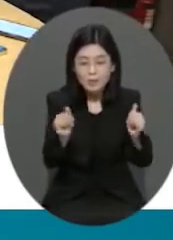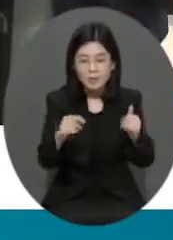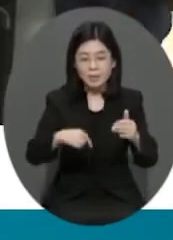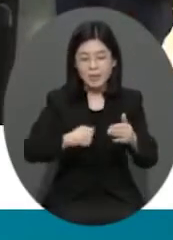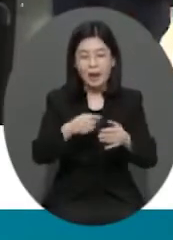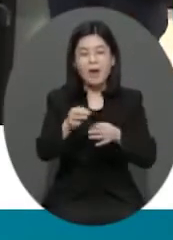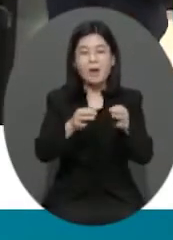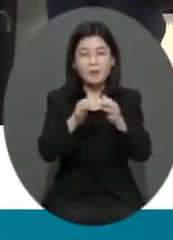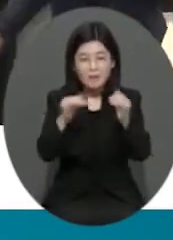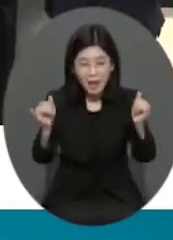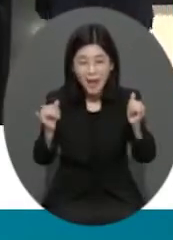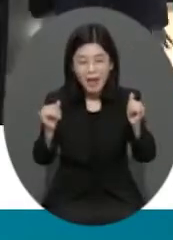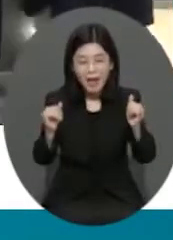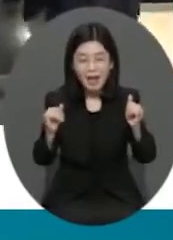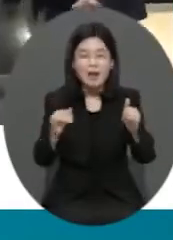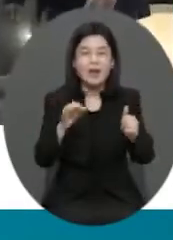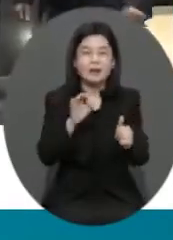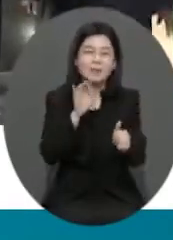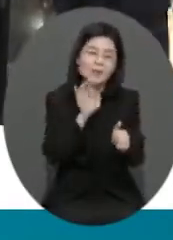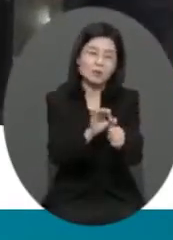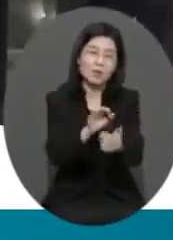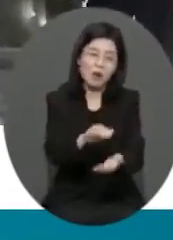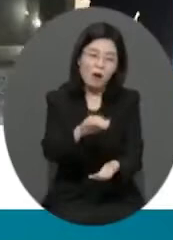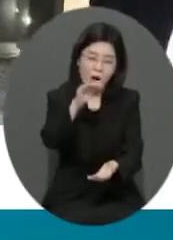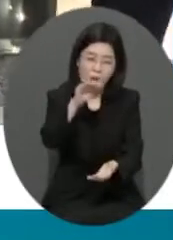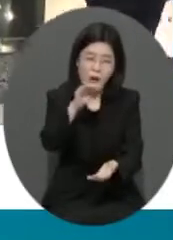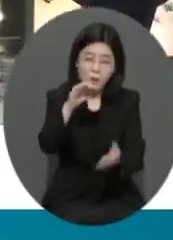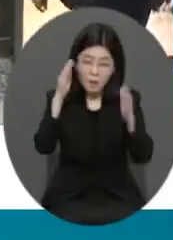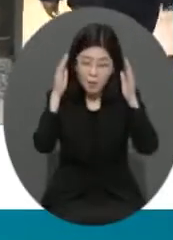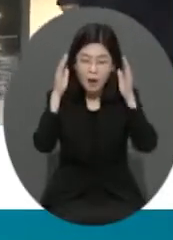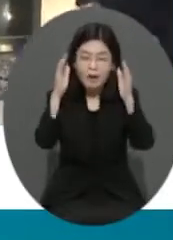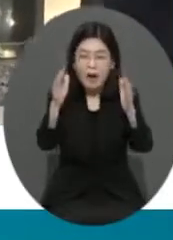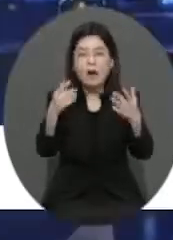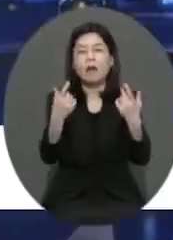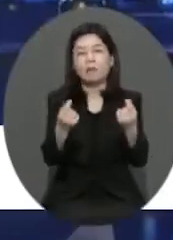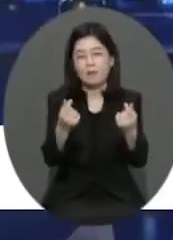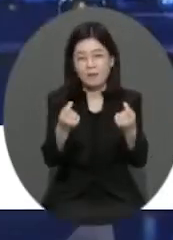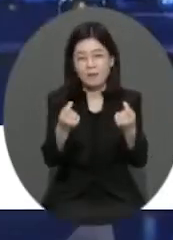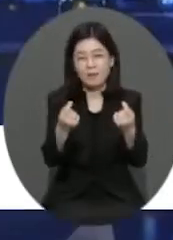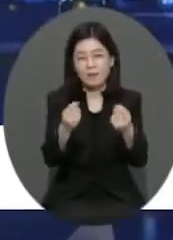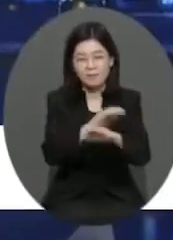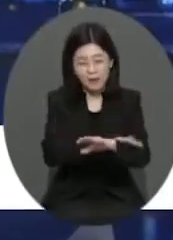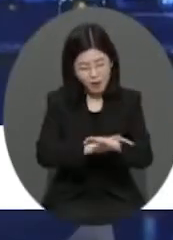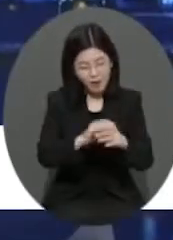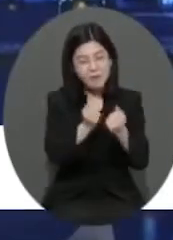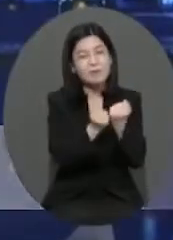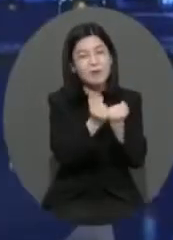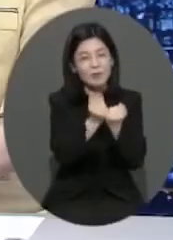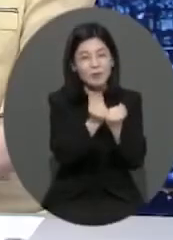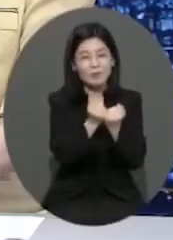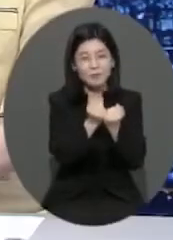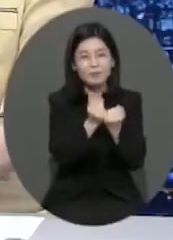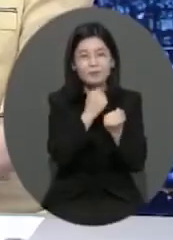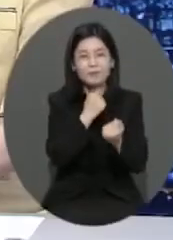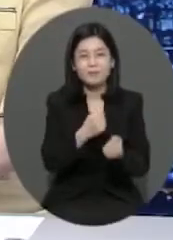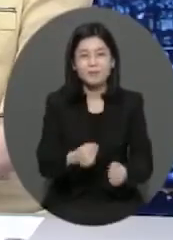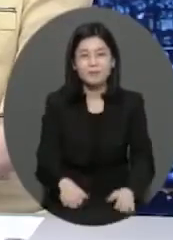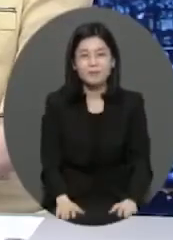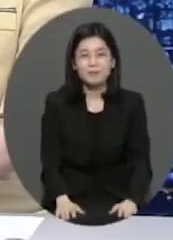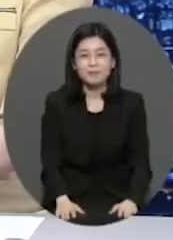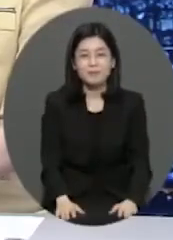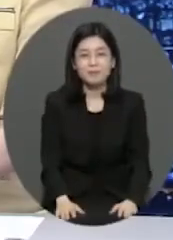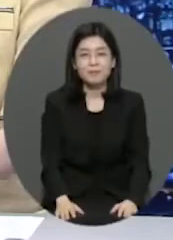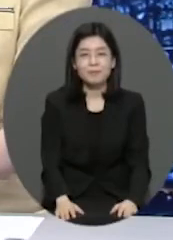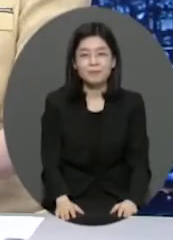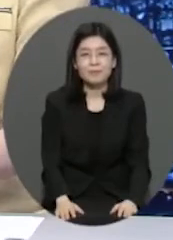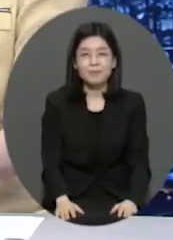방향성은 같기 때문에 이것도 역시 저희가 설득을 하면서 가야 될 부분이라고 봅니다 잘 될 거라고 봅니다 4 5 앞서 민주당이 경선 연기로